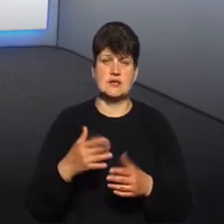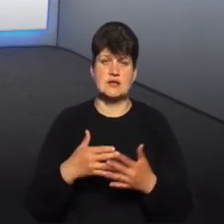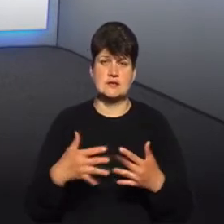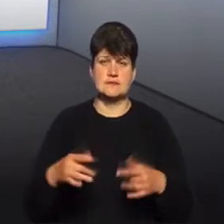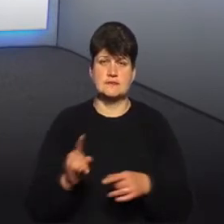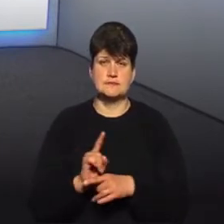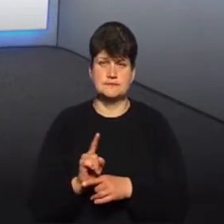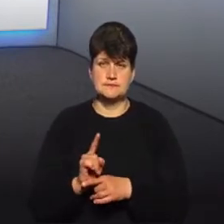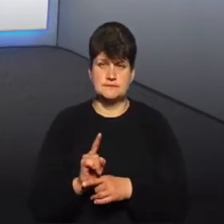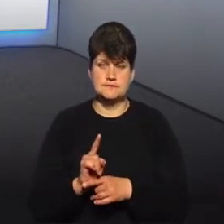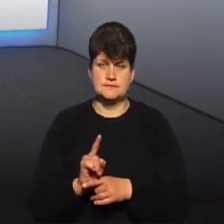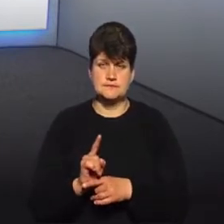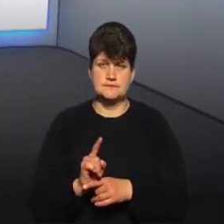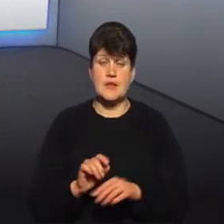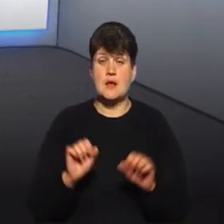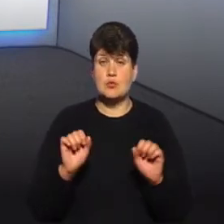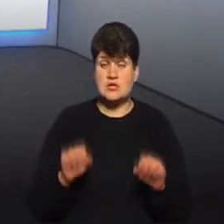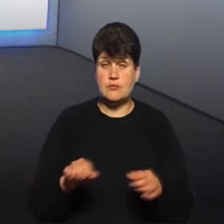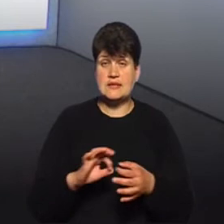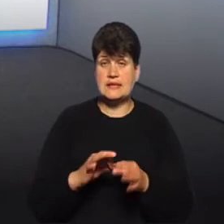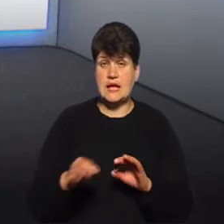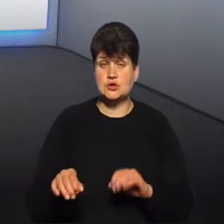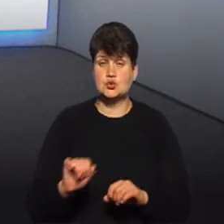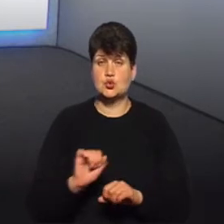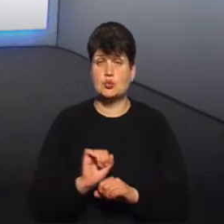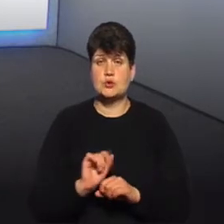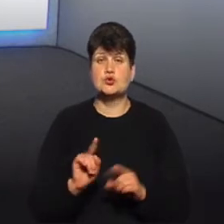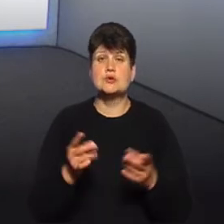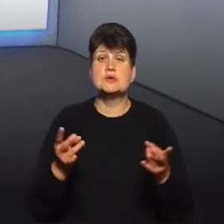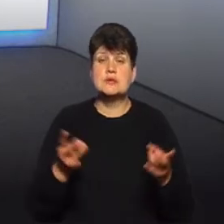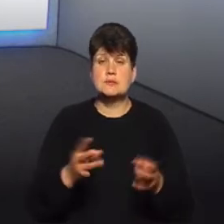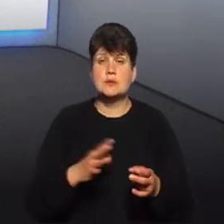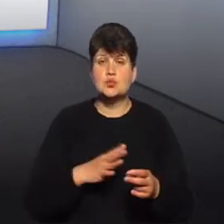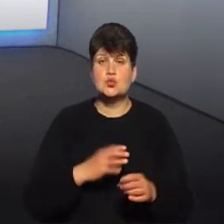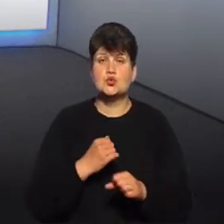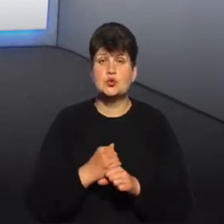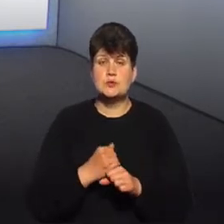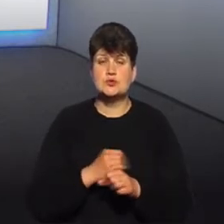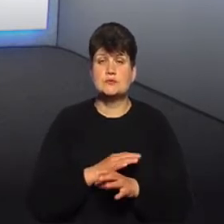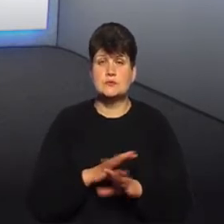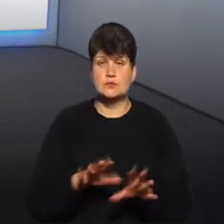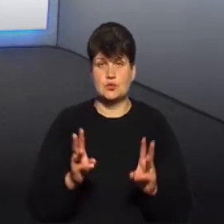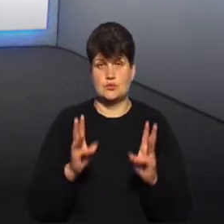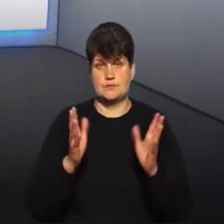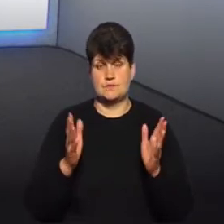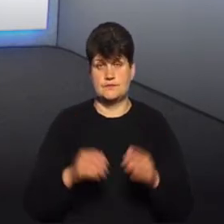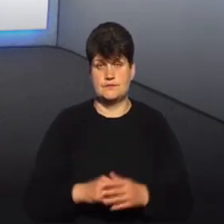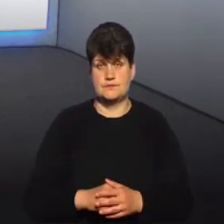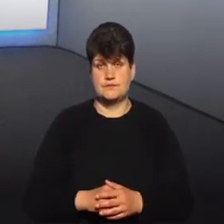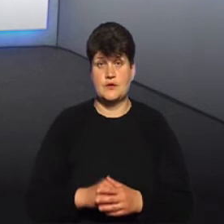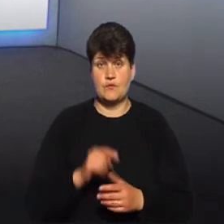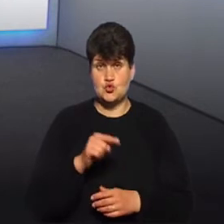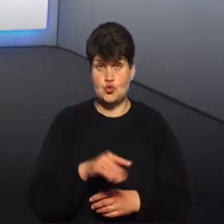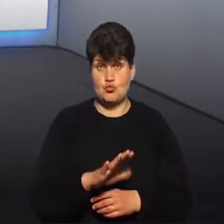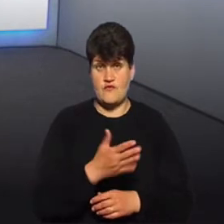ми так детальніше на цьому зупинимося. Що варто треба було зробити, аби попередити пожежу? От, можливо, в даному випадку. На мою